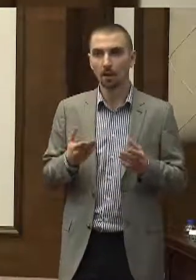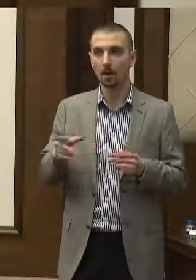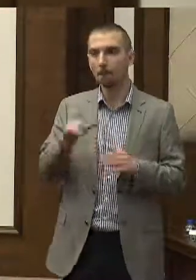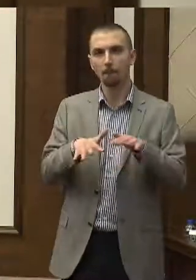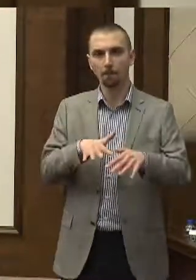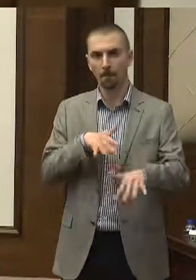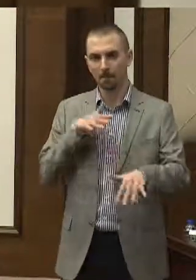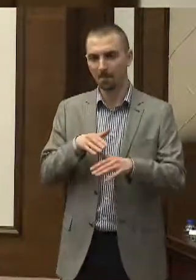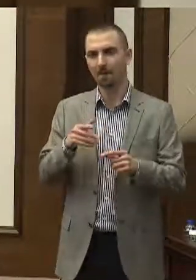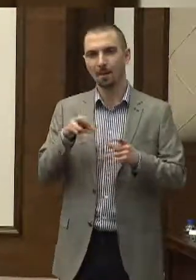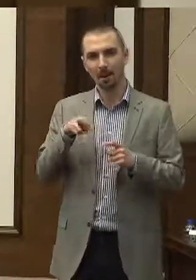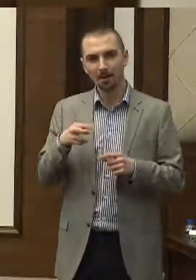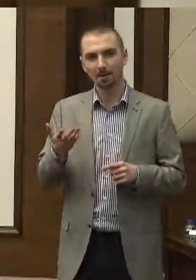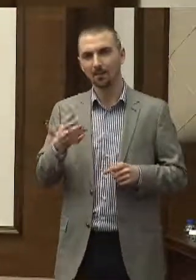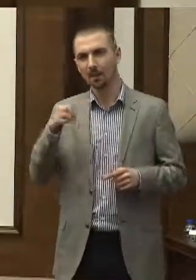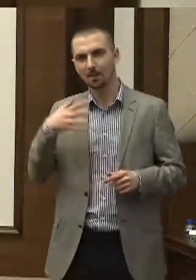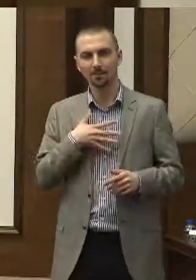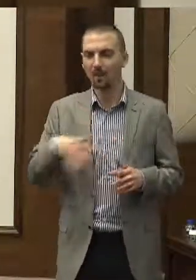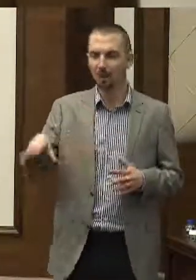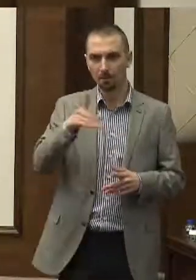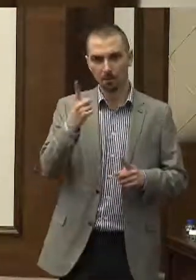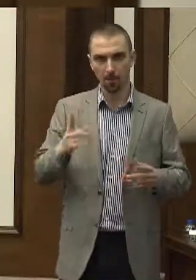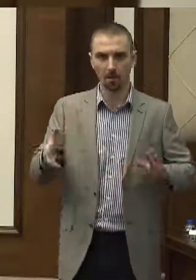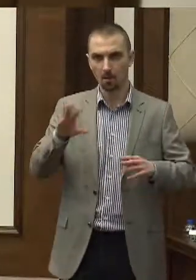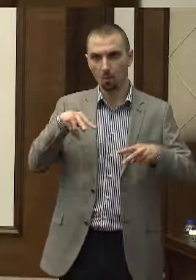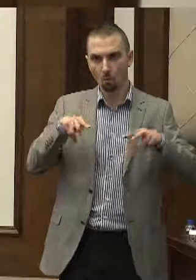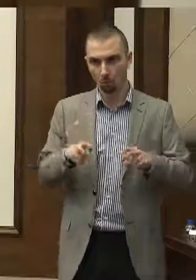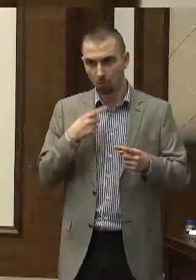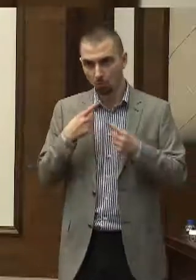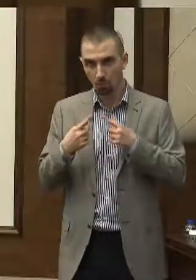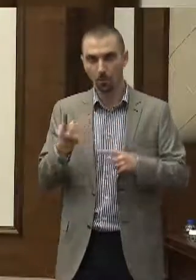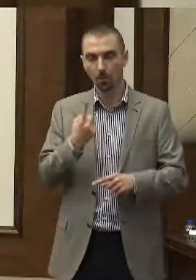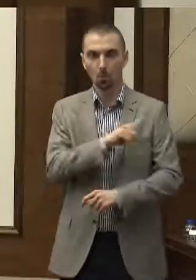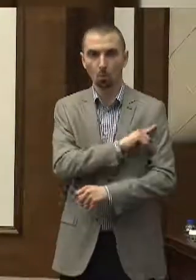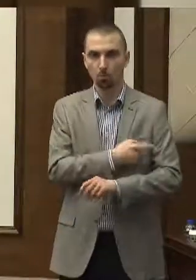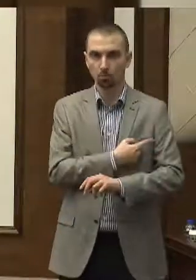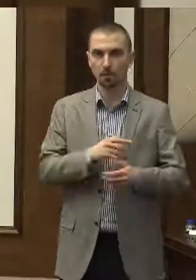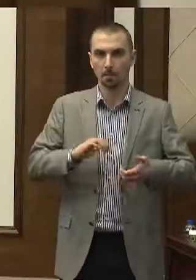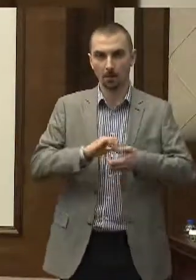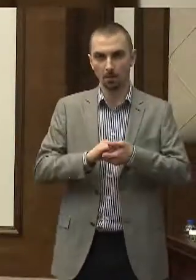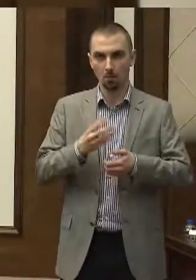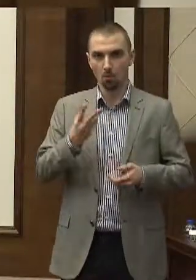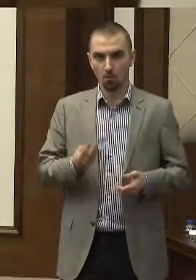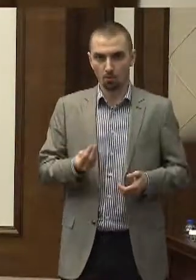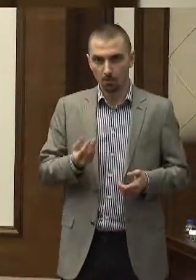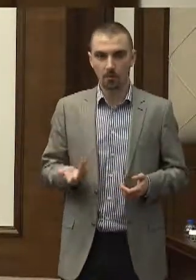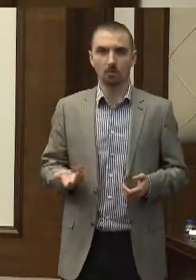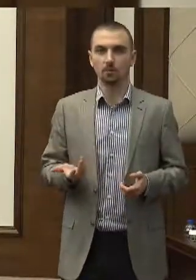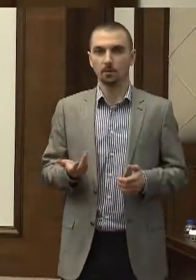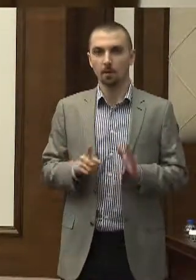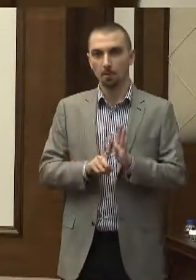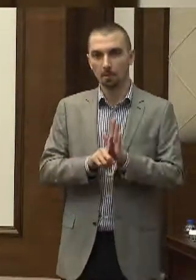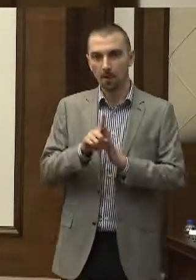da erkeği öncüleyen değil, bir araya getirerek güç birliği içinde siyaseti güçlendirmeleri